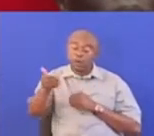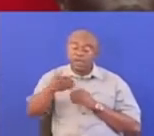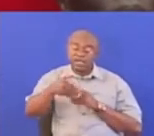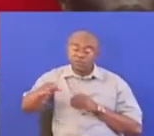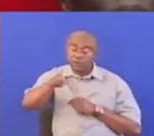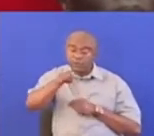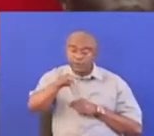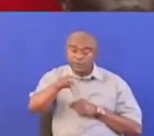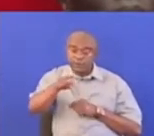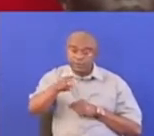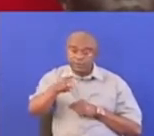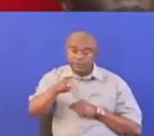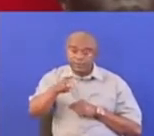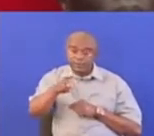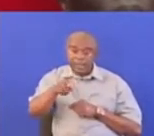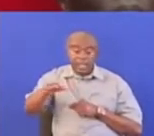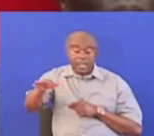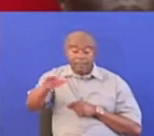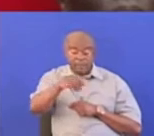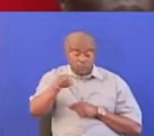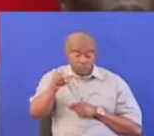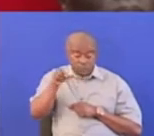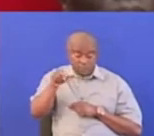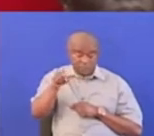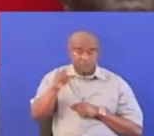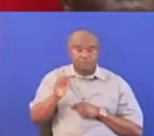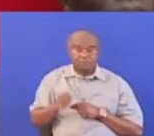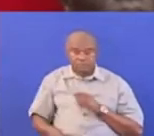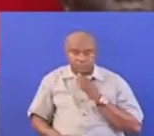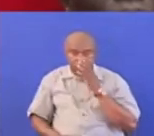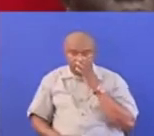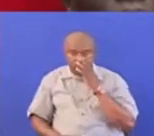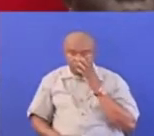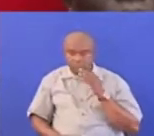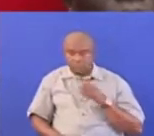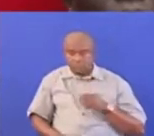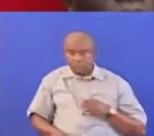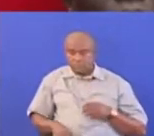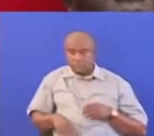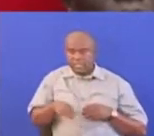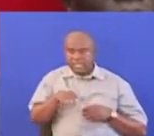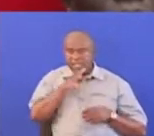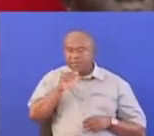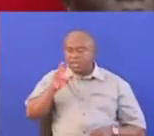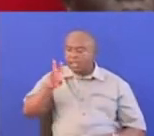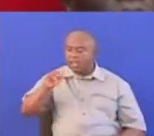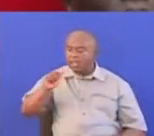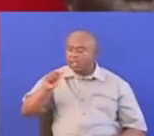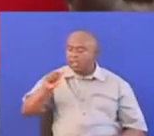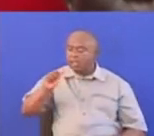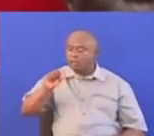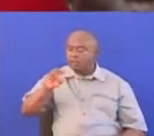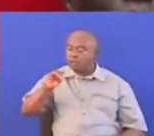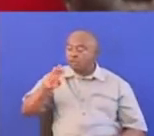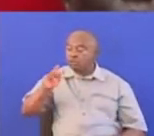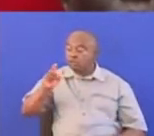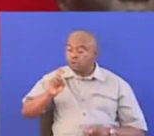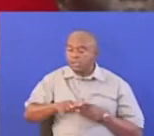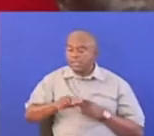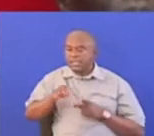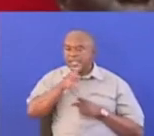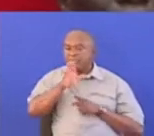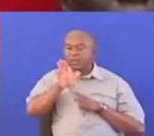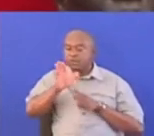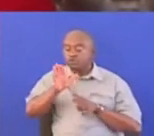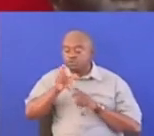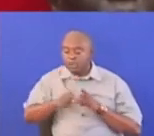kwa asili maeneo yale ninayozungumzia yana watu wa makabila ya Wasumbwa, yana Wasukuma, yana